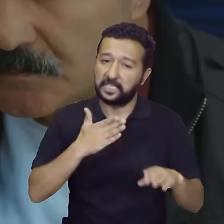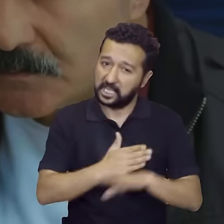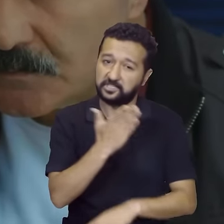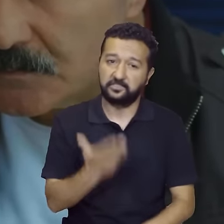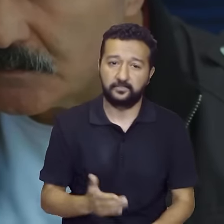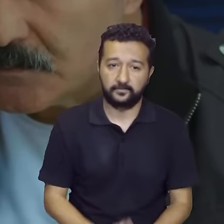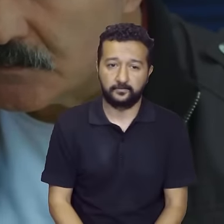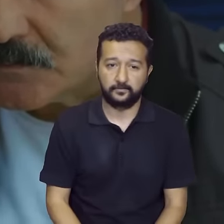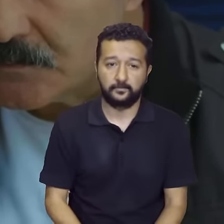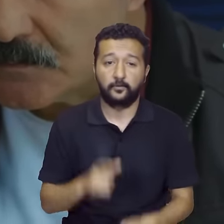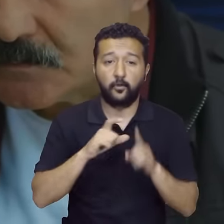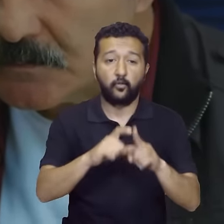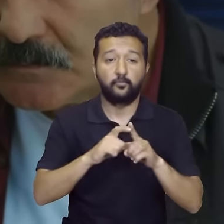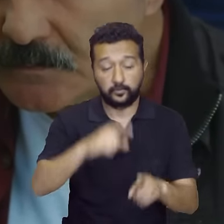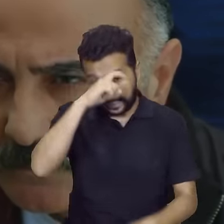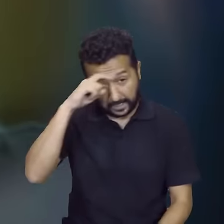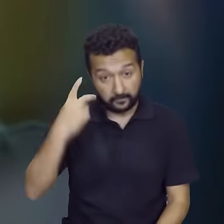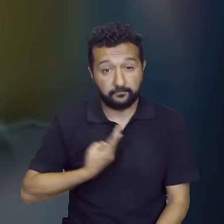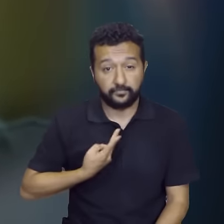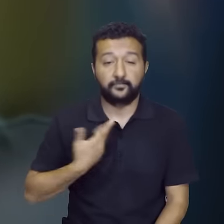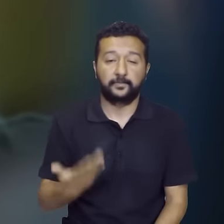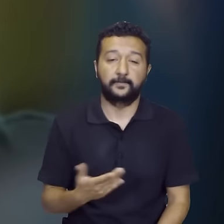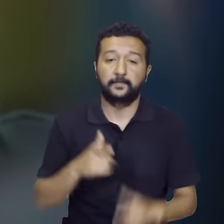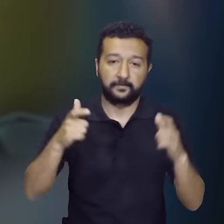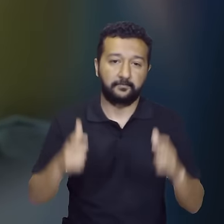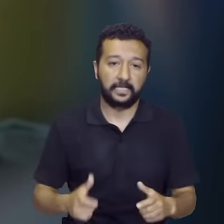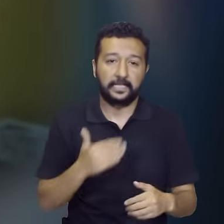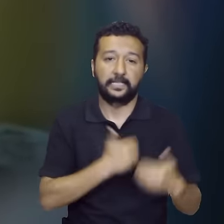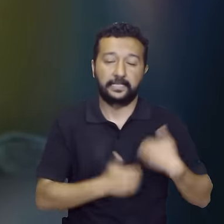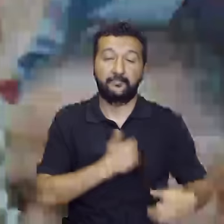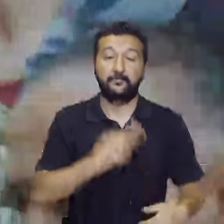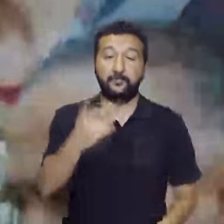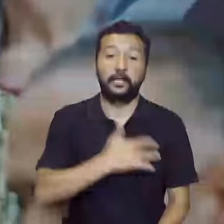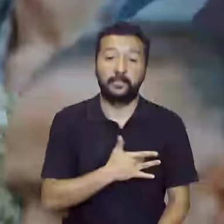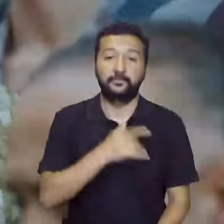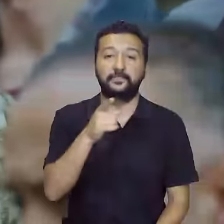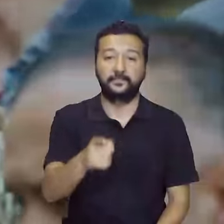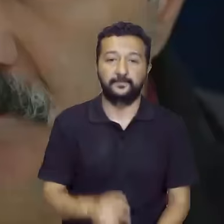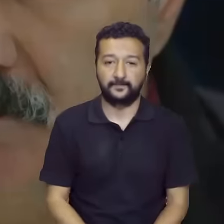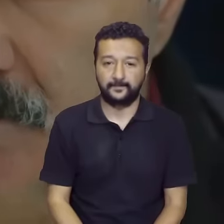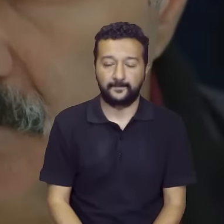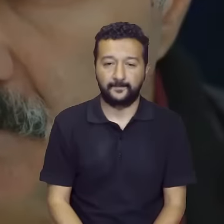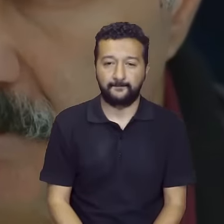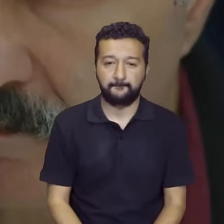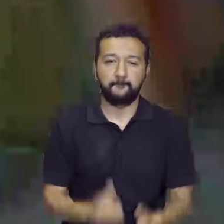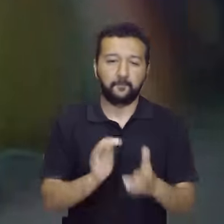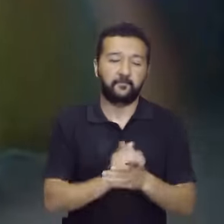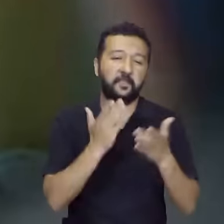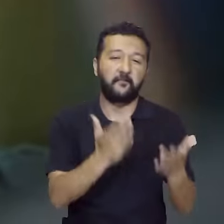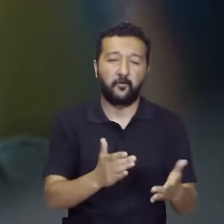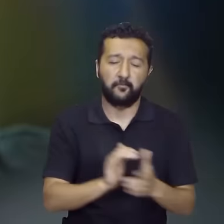harbidir. Dolmuşum alın terim. Mekan yarın kalbidir. Ayşen hoplayıp başını